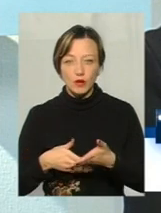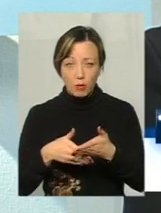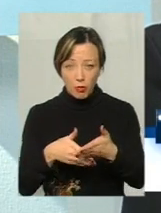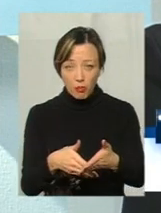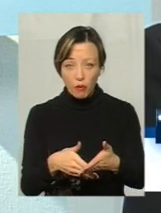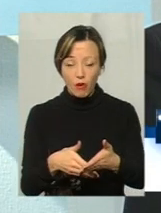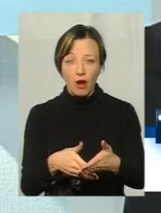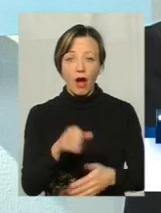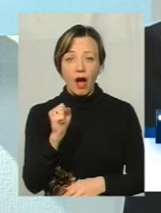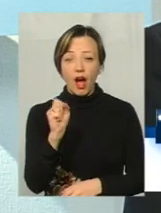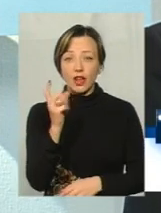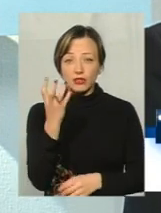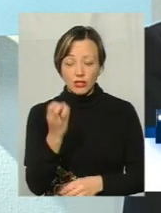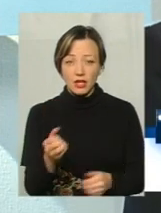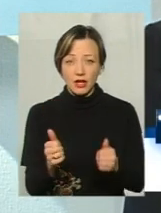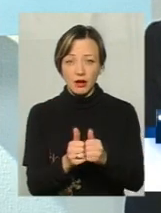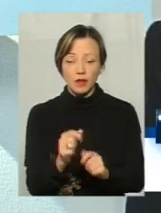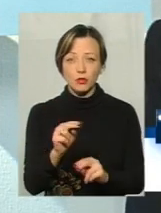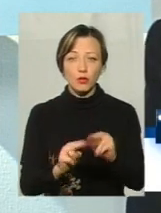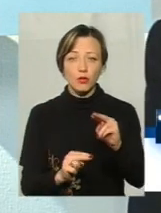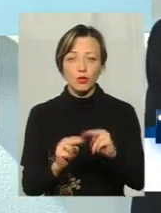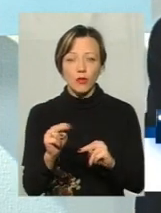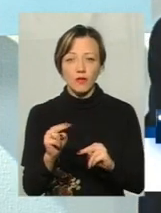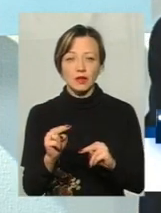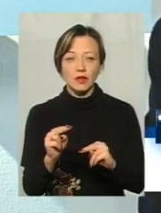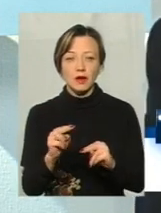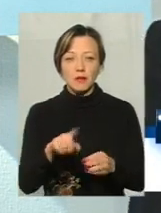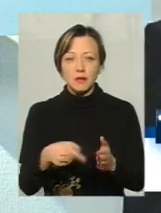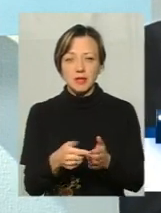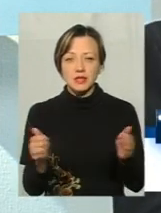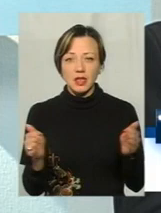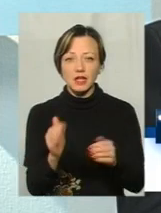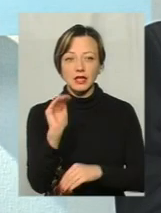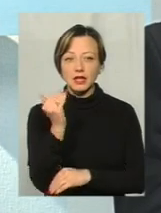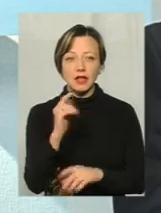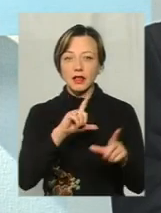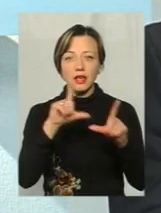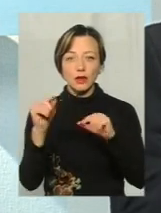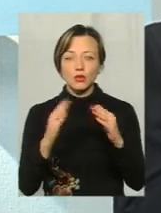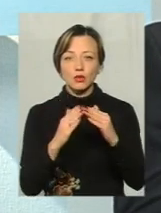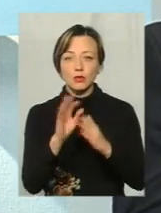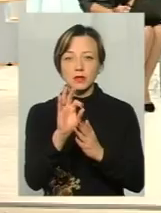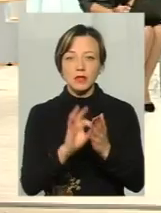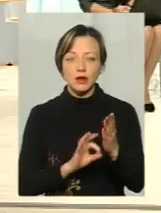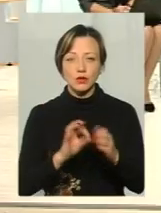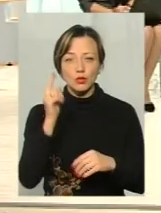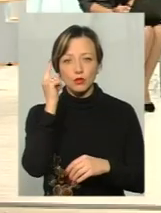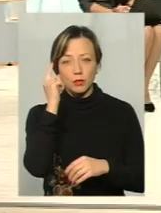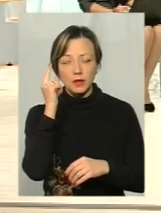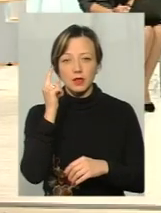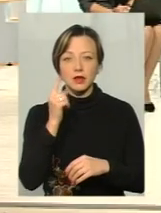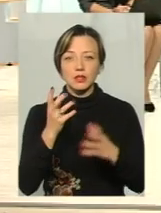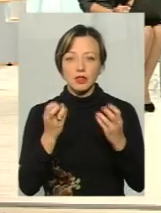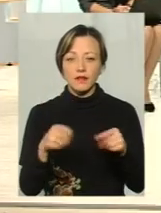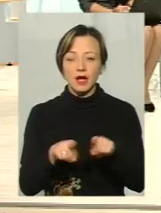допомога, а ще рядом построєне, ну, как би, містечко таке, що дитина не їде додому зразу думати, там, і ще